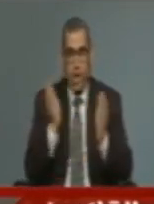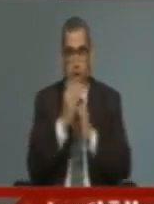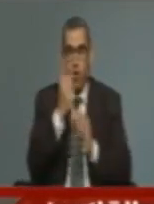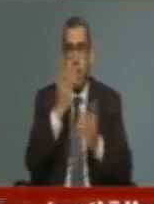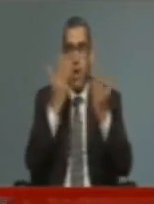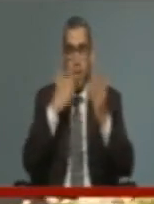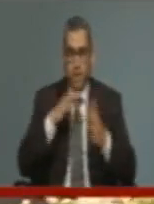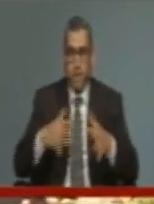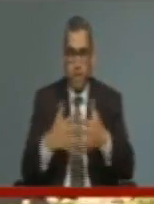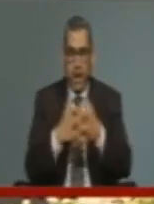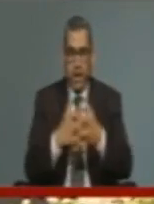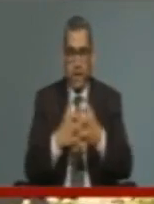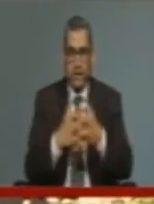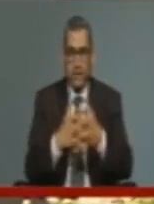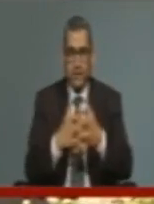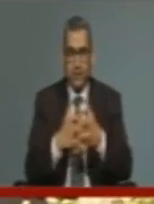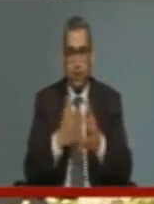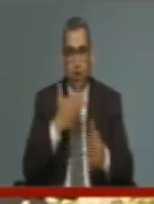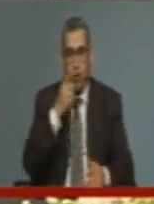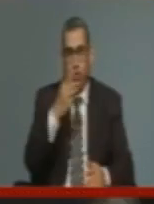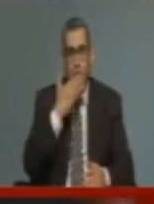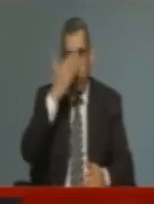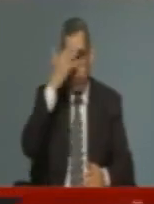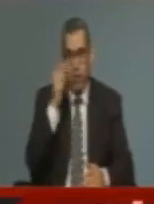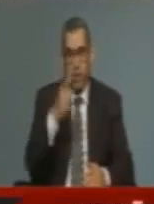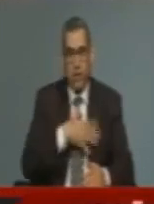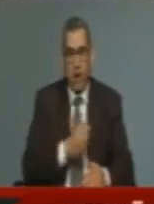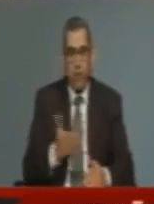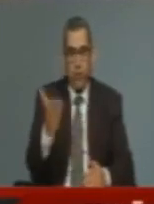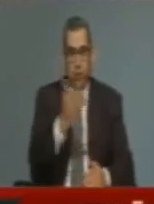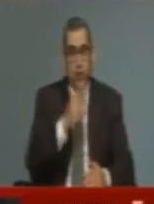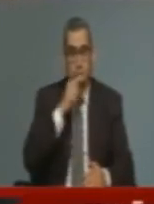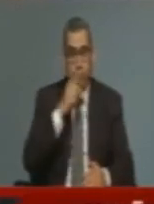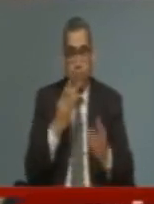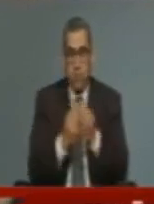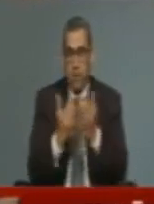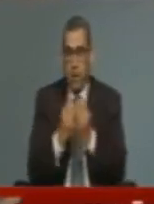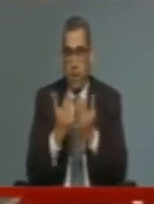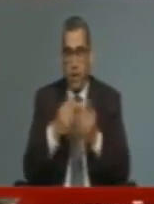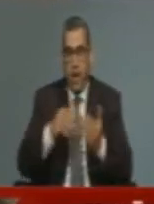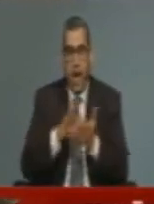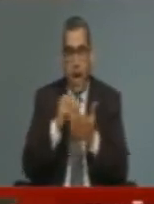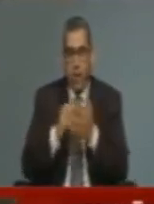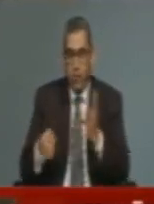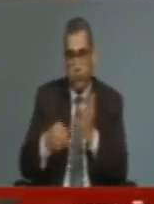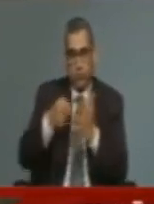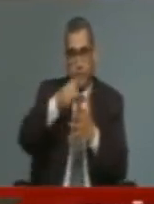بعض. وبقول لكم كل سنة وانتم طيبين. ويمكن الكلام مع بعض اللي أنا قلته من أوله لآخره سواء مع